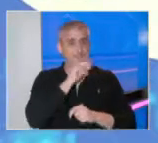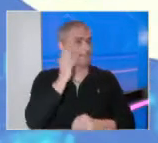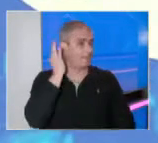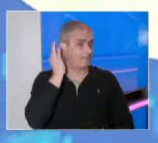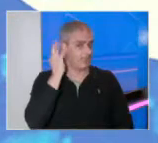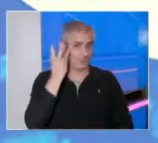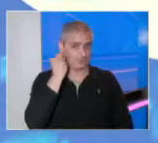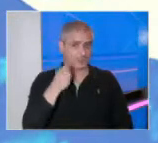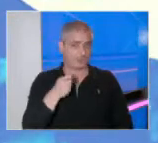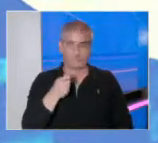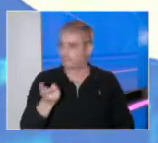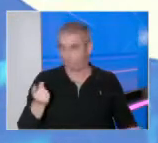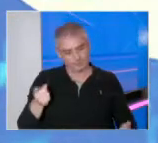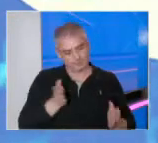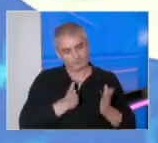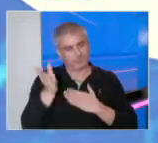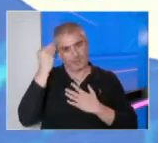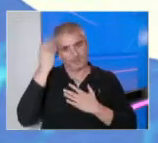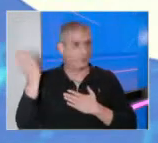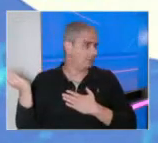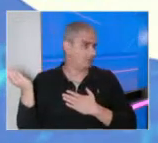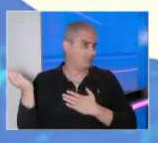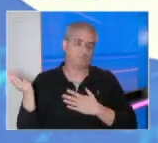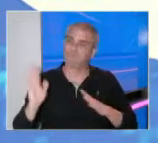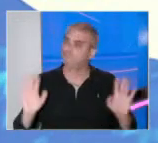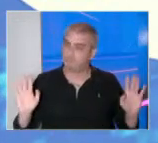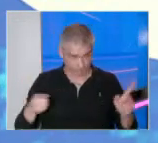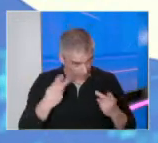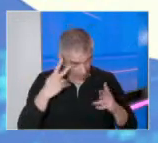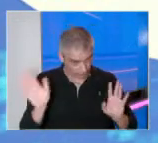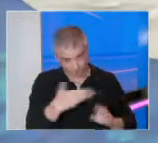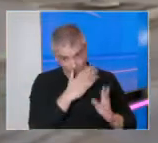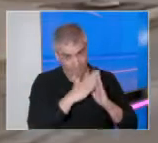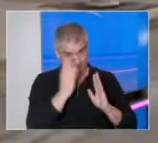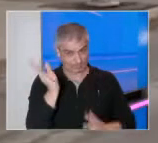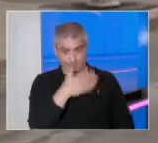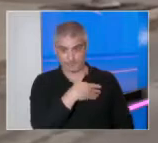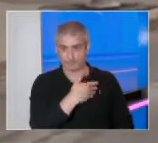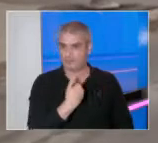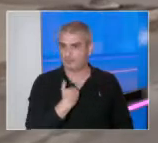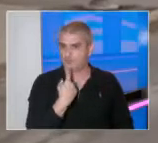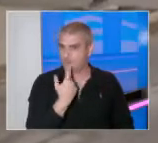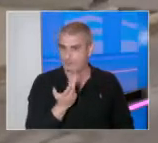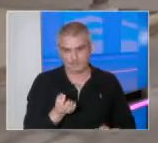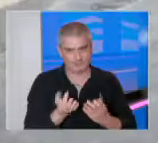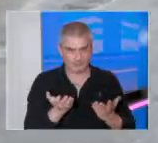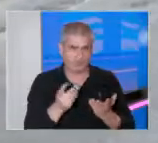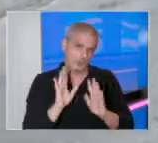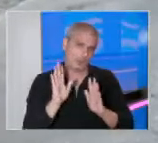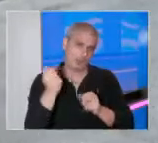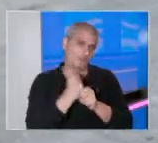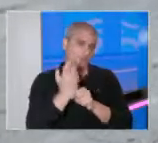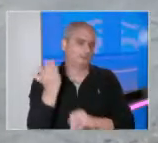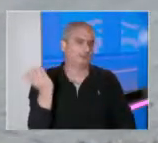הבנות החרדיות, הם הולכים ללימודים. הן לא חשובות, שתשבנה בבית. אני אומרת את זה בציניות, אבל זה מה שהם